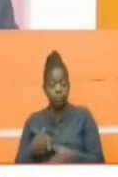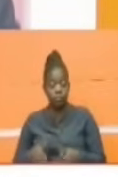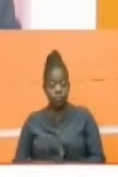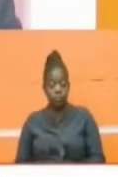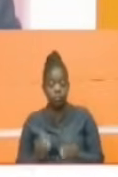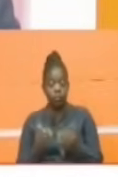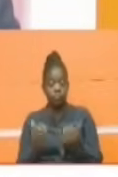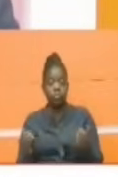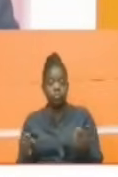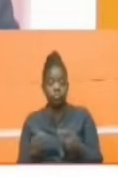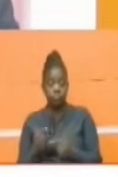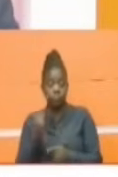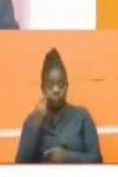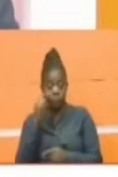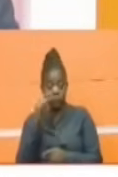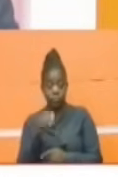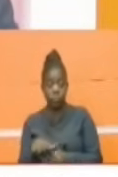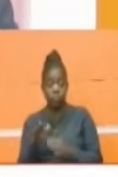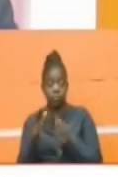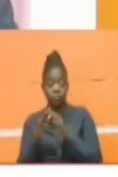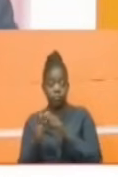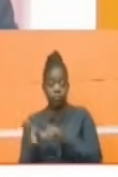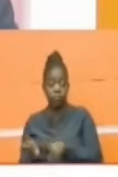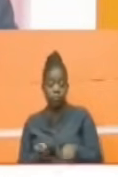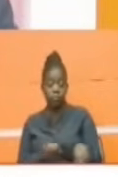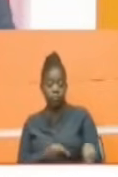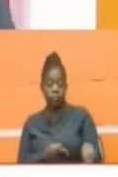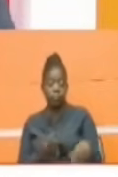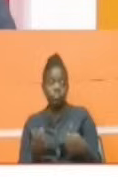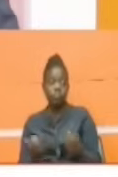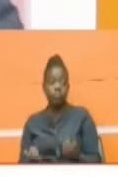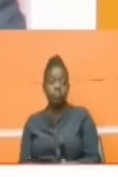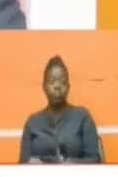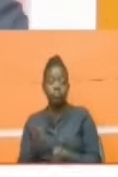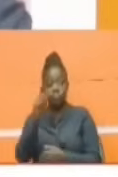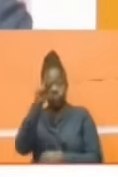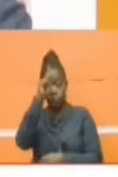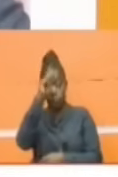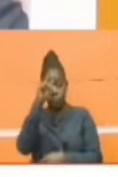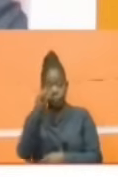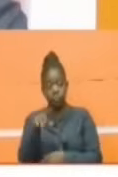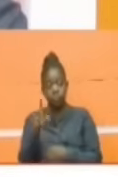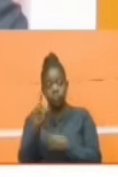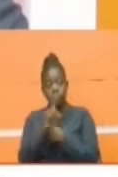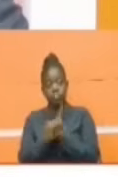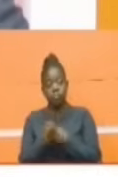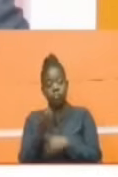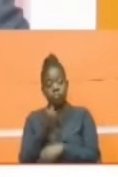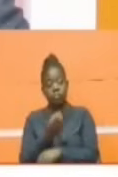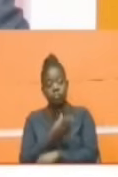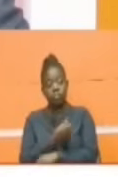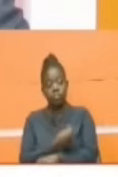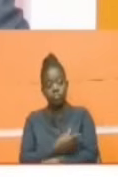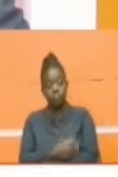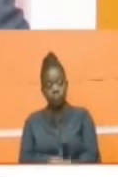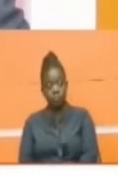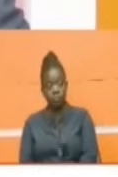olubo beyasanga mu maka gano n'abazinyo oluguje bino biri ku kyalo Butakoola mu district ye Kayunga